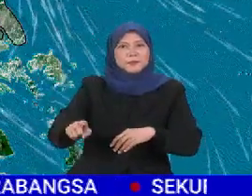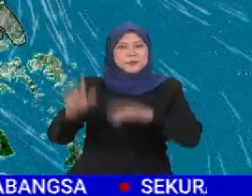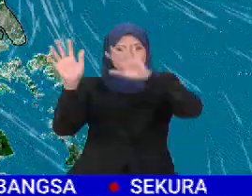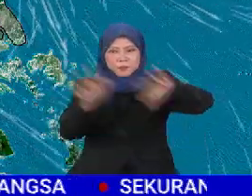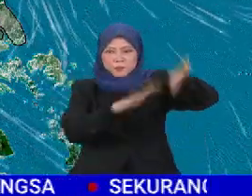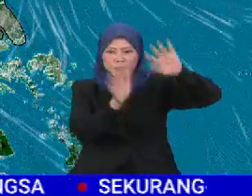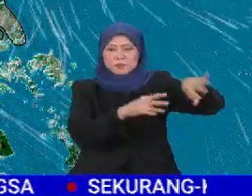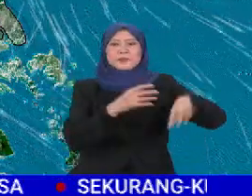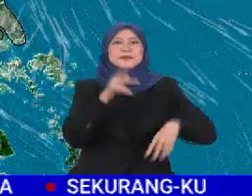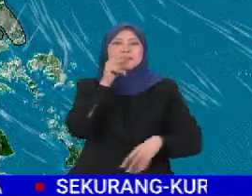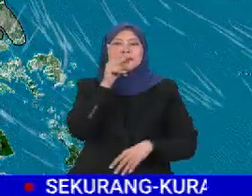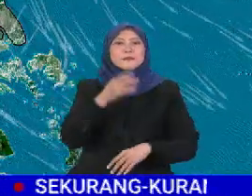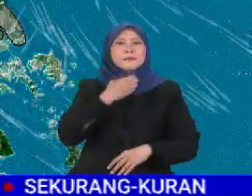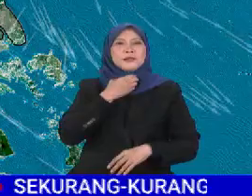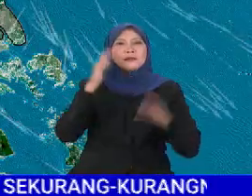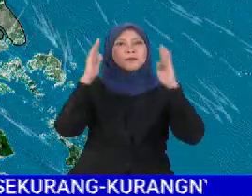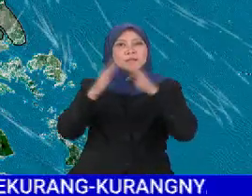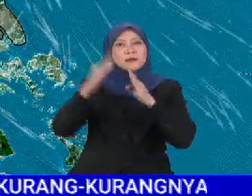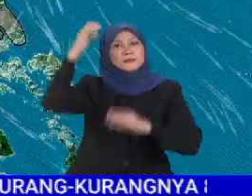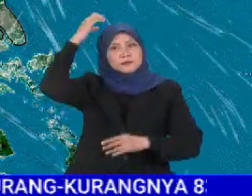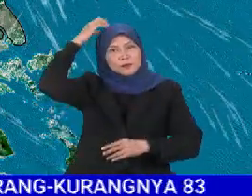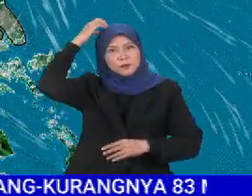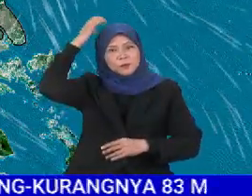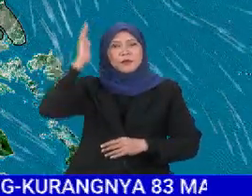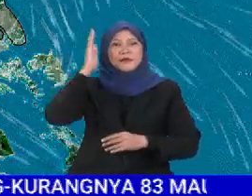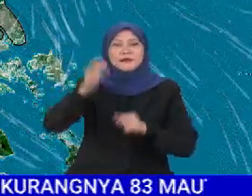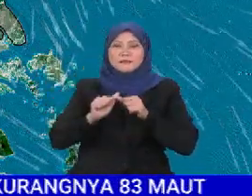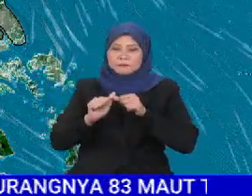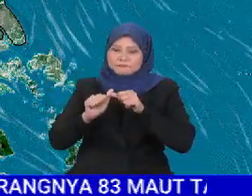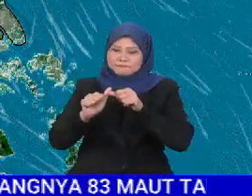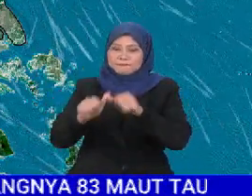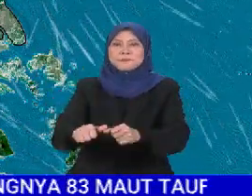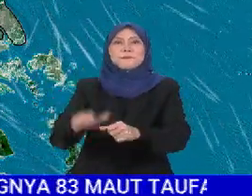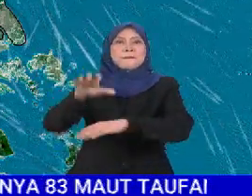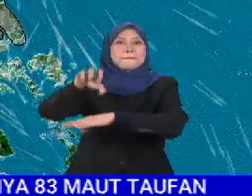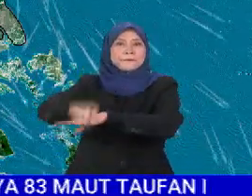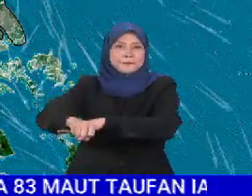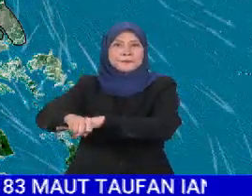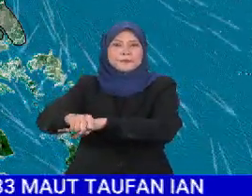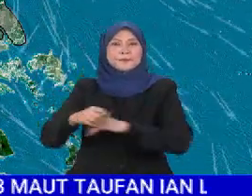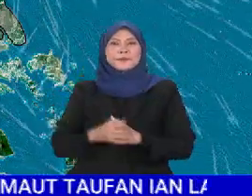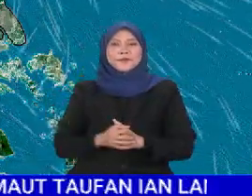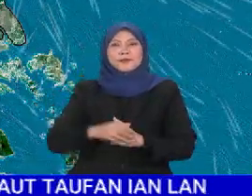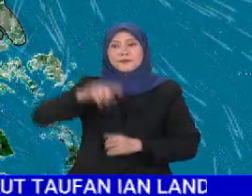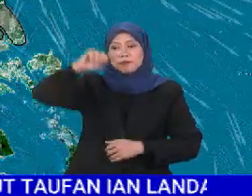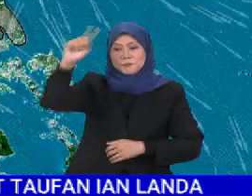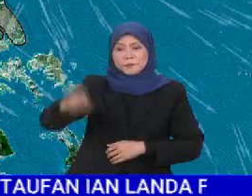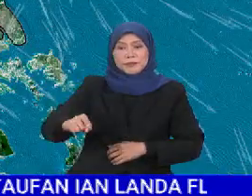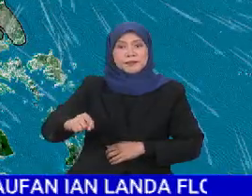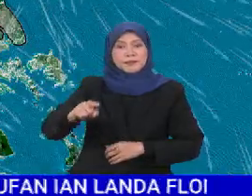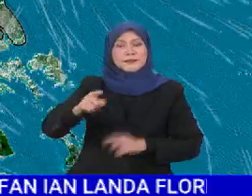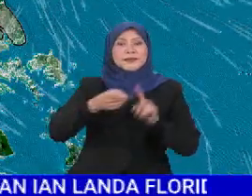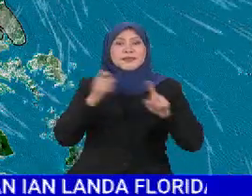Kedah, Perak, Pahang dan juga Selangor dijangka akan berterusan sehingga ke lewat malam. Manakala ribut petir terutamanya